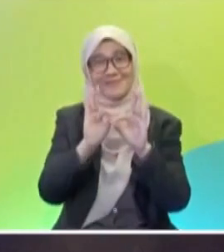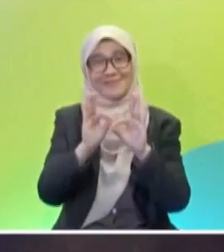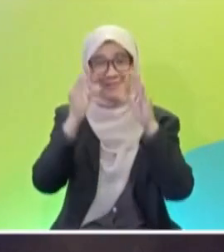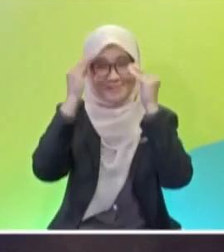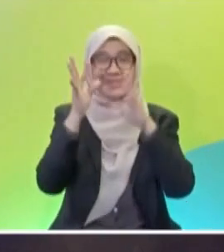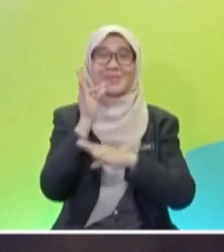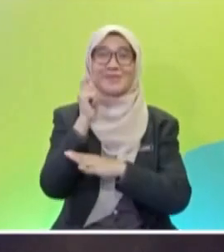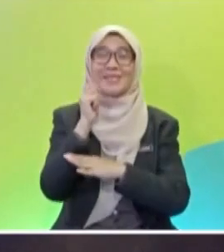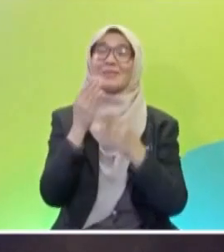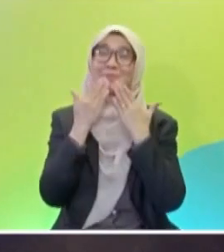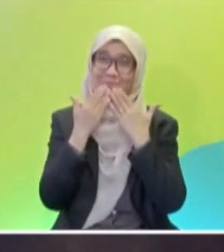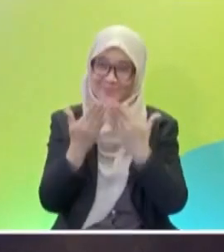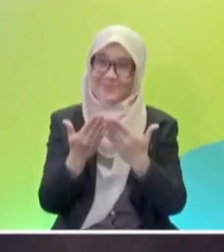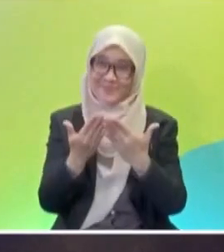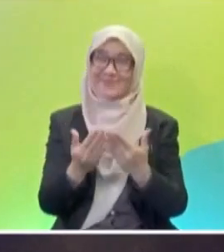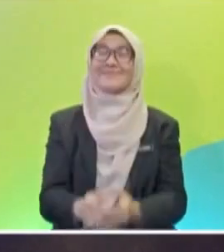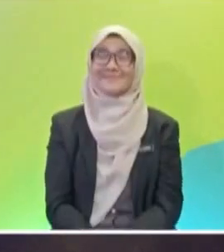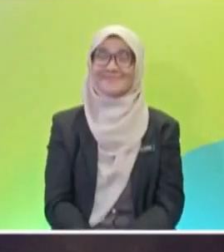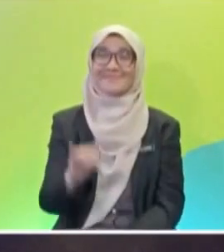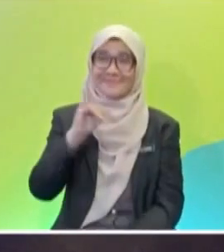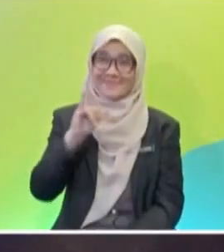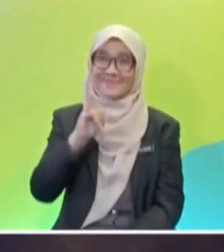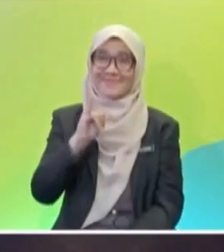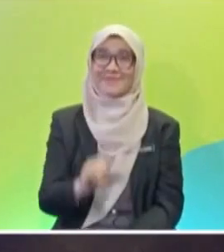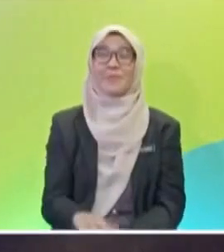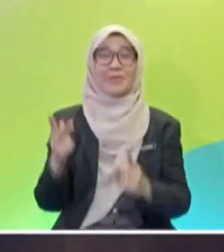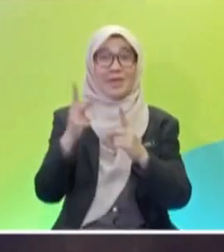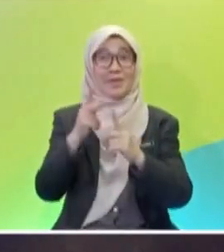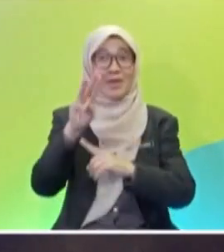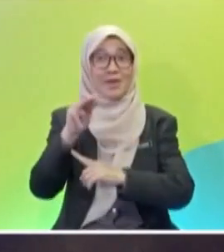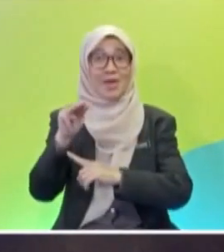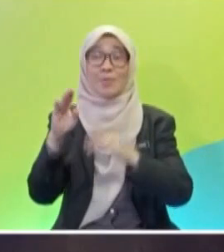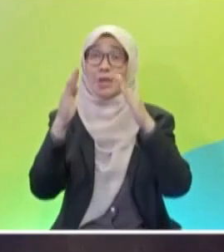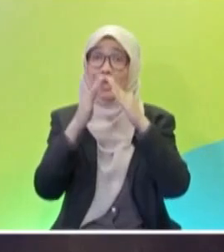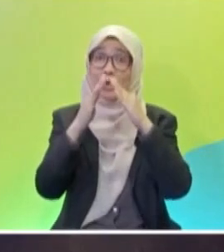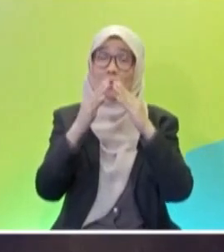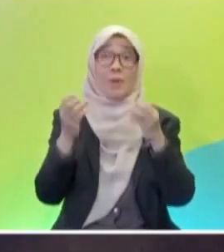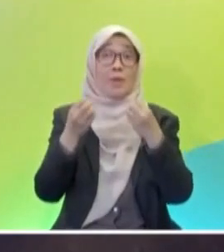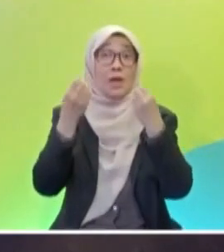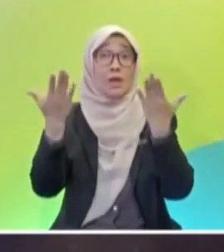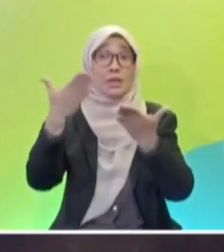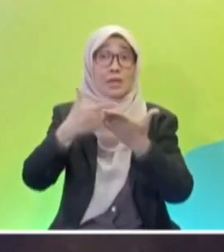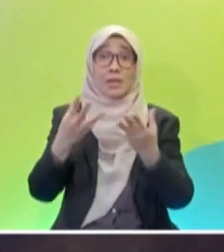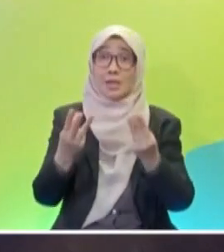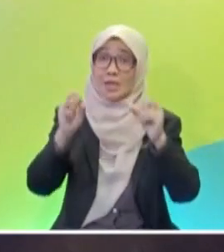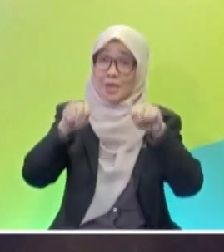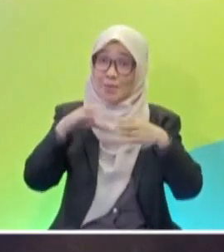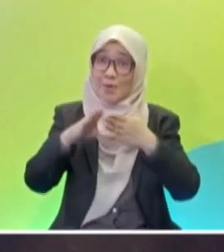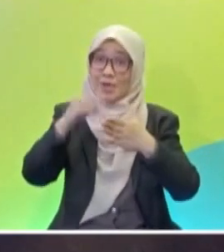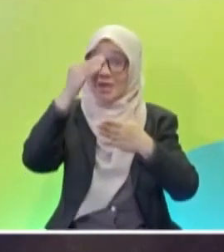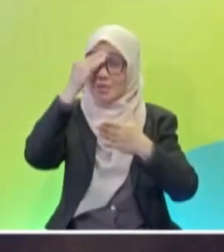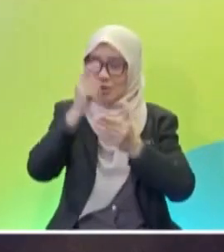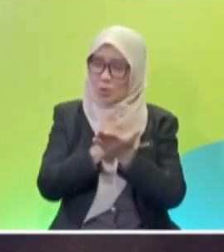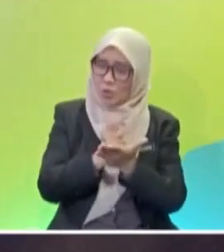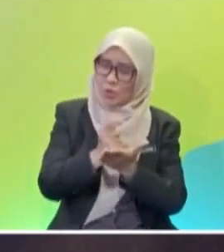kita yaitu Terima kasih banyak-banyak juga pasti dan kepada murid-murid di rumah Ingat toh banyak lagi banyak belajar teruskan